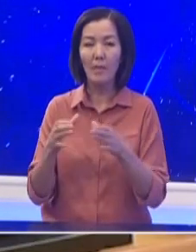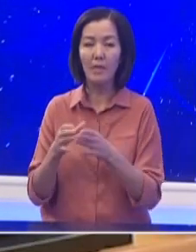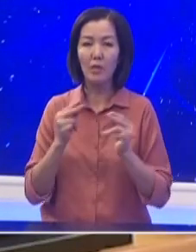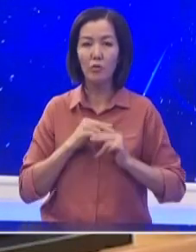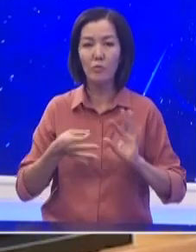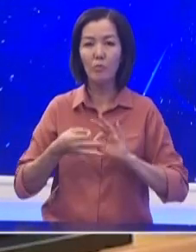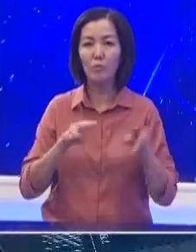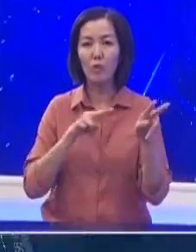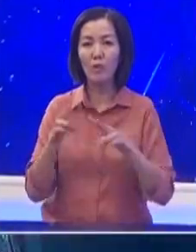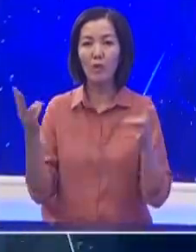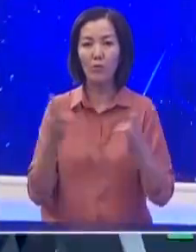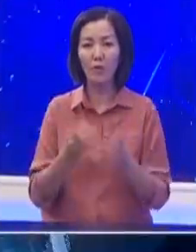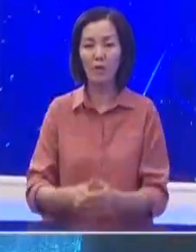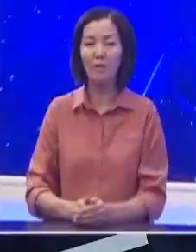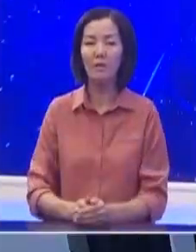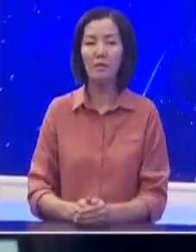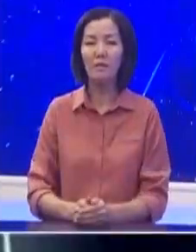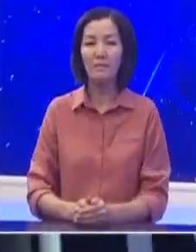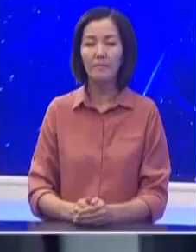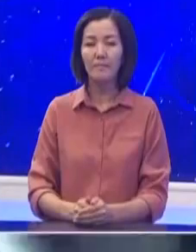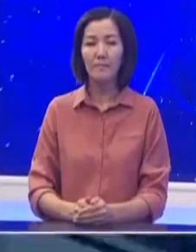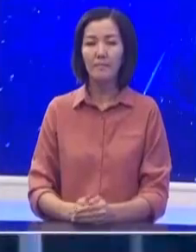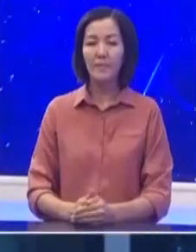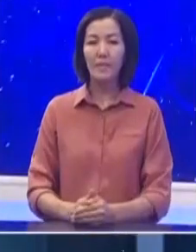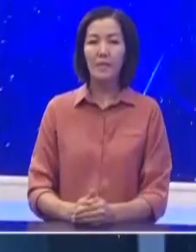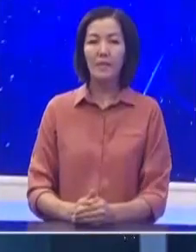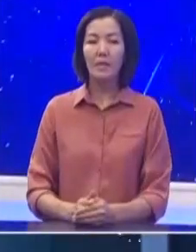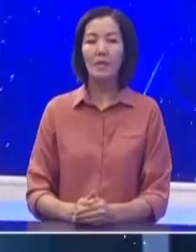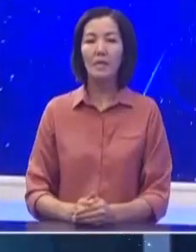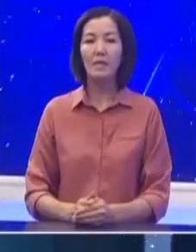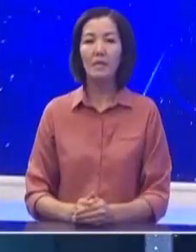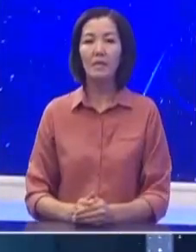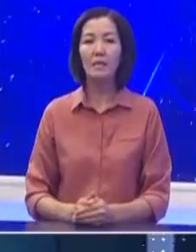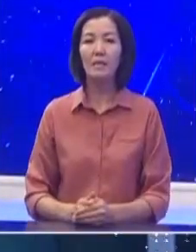мұқият қадағалау керек. Гүлжанат Мақұлжанова, Серік Базылхан, Жетісу телеарнасы.